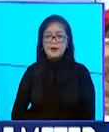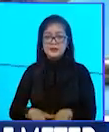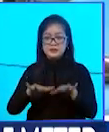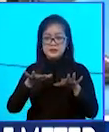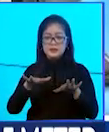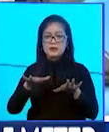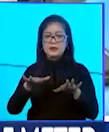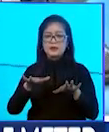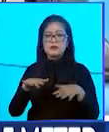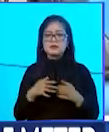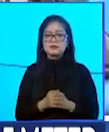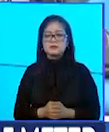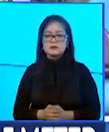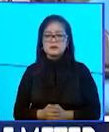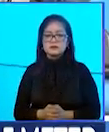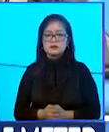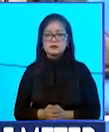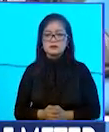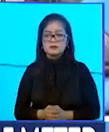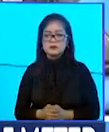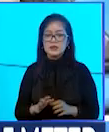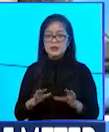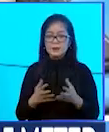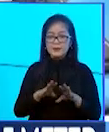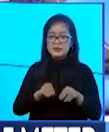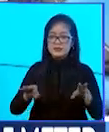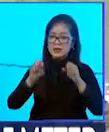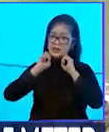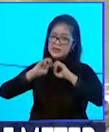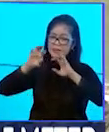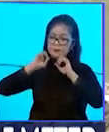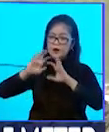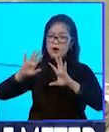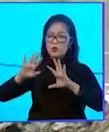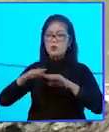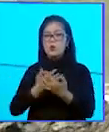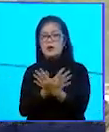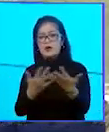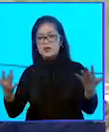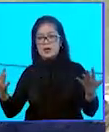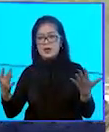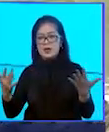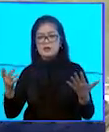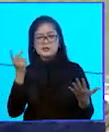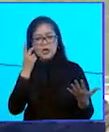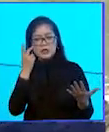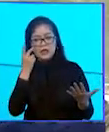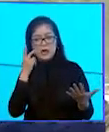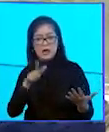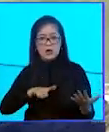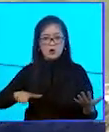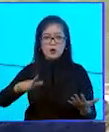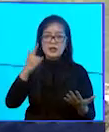DKI Jakarta. Untuk itu pihak petugas terus menghimbau kepada seluruh warga untuk bisa tetap menjaga lingkungan, menjaga kebersihan